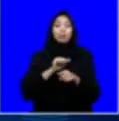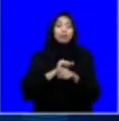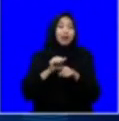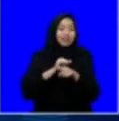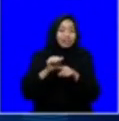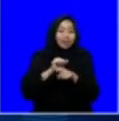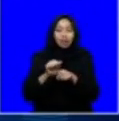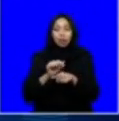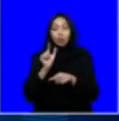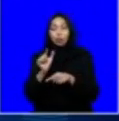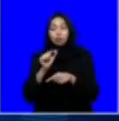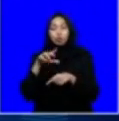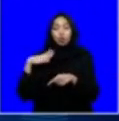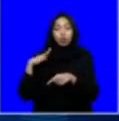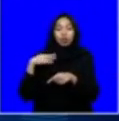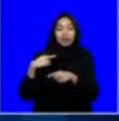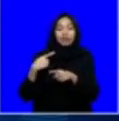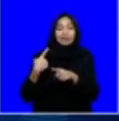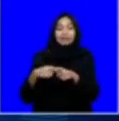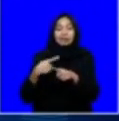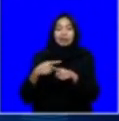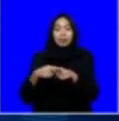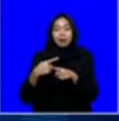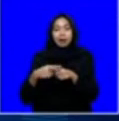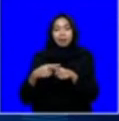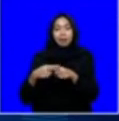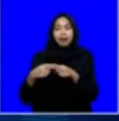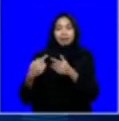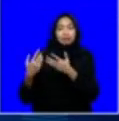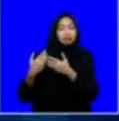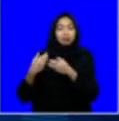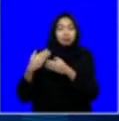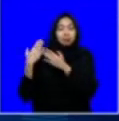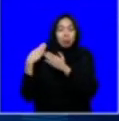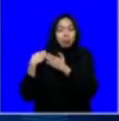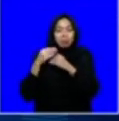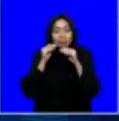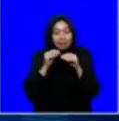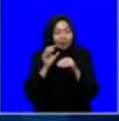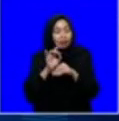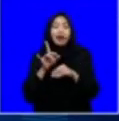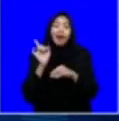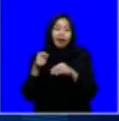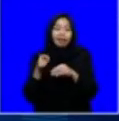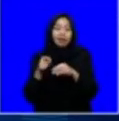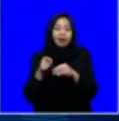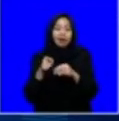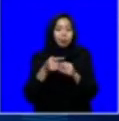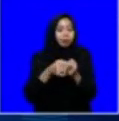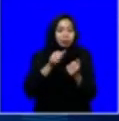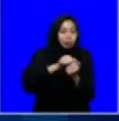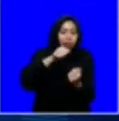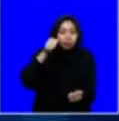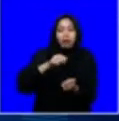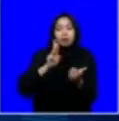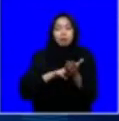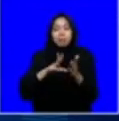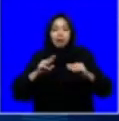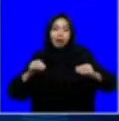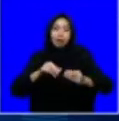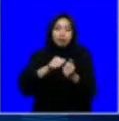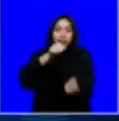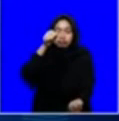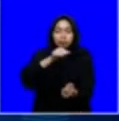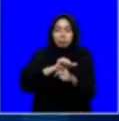dan tenaga pendidikan di perguruan tinggi vokasi. Jadi ini juga micro-credential yang bagi mereka yang